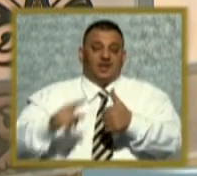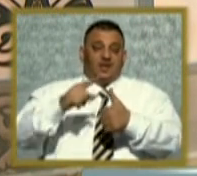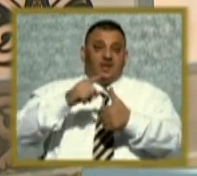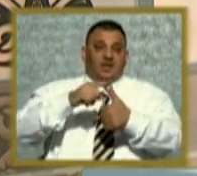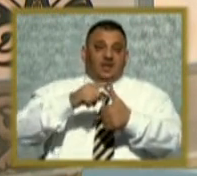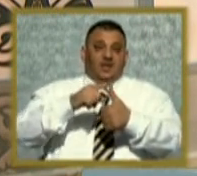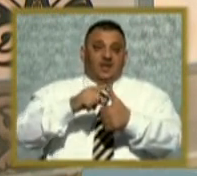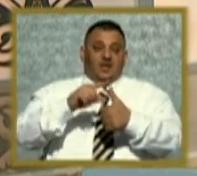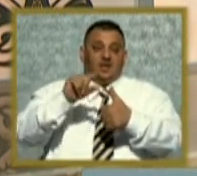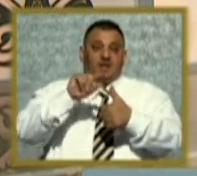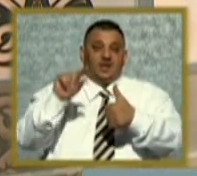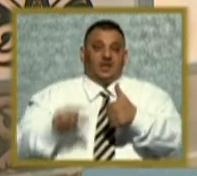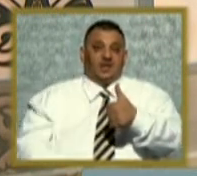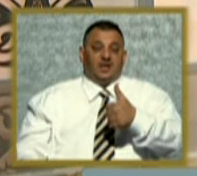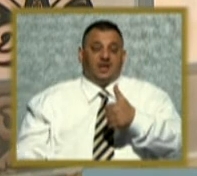كان